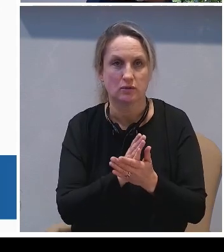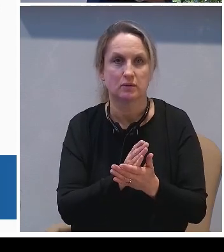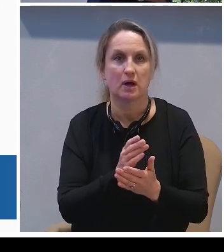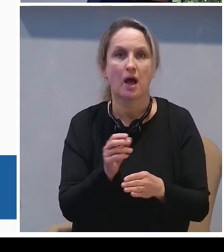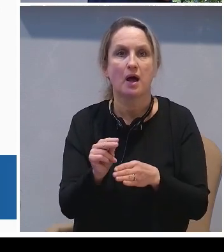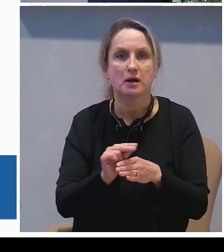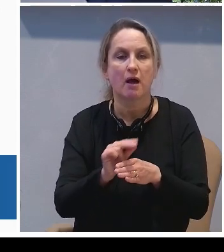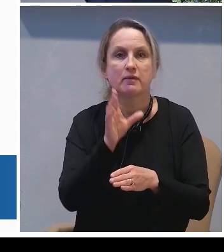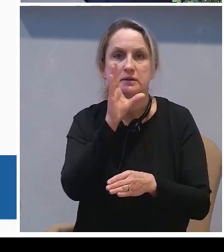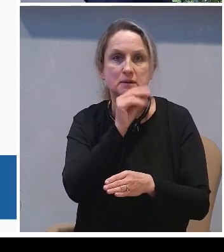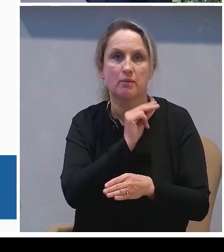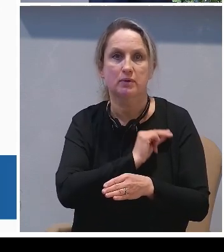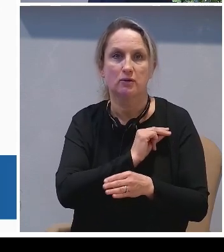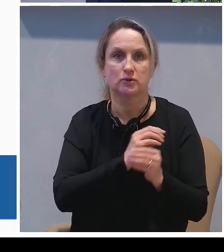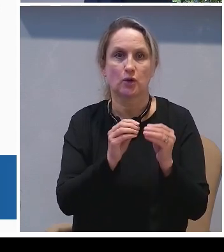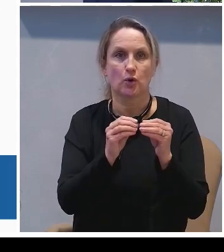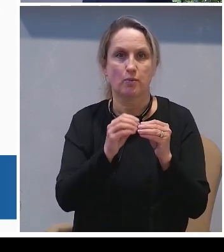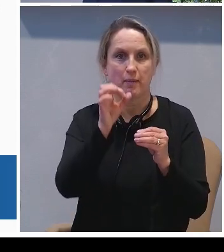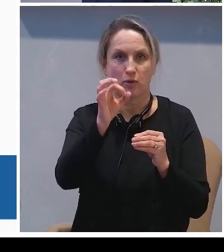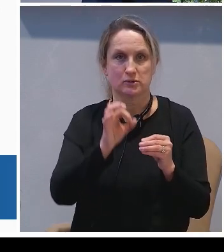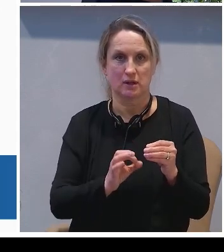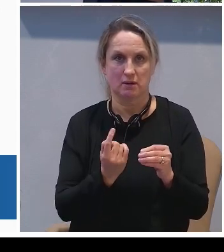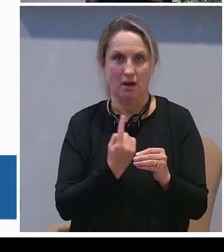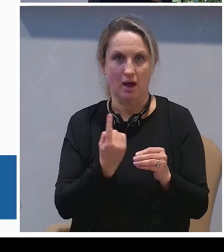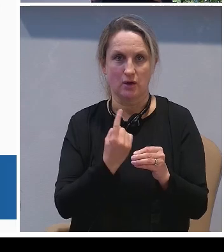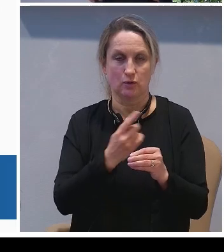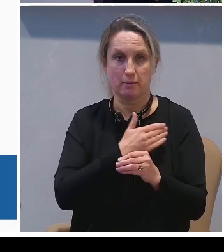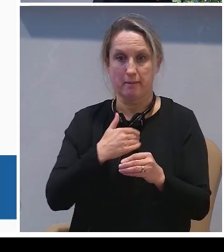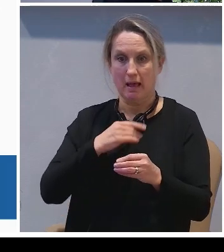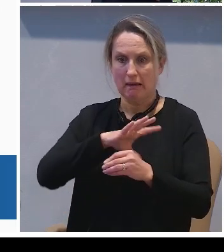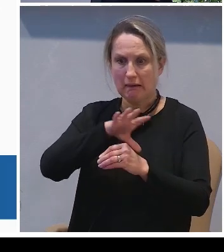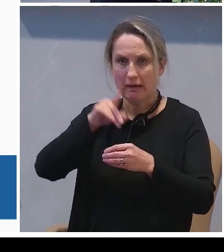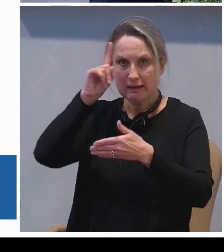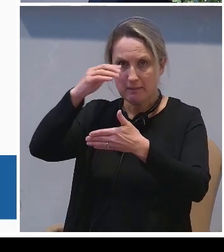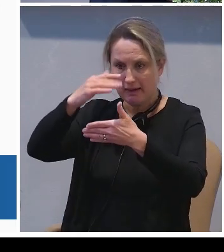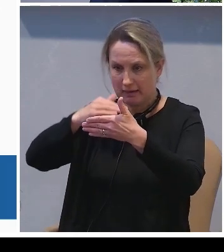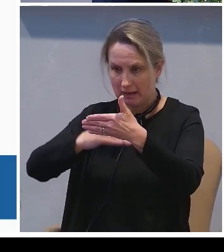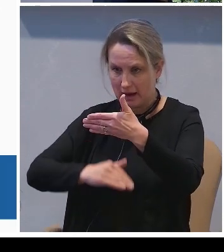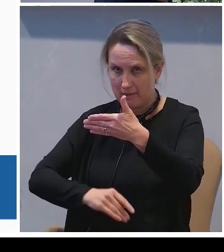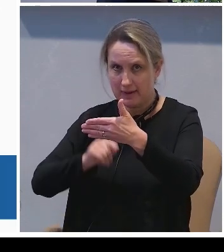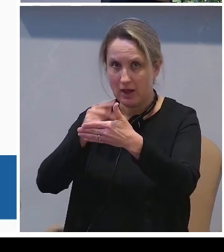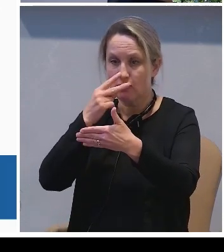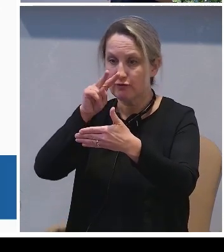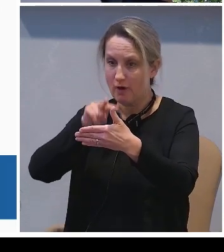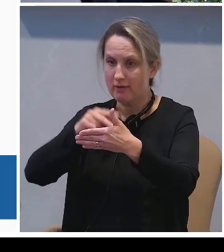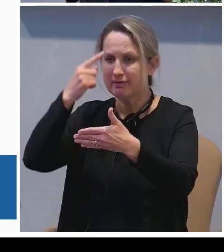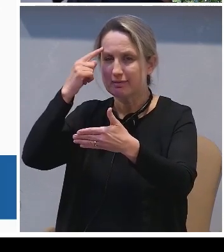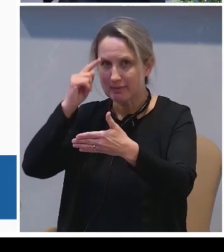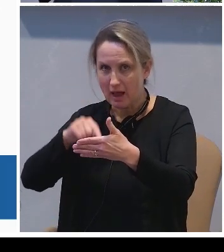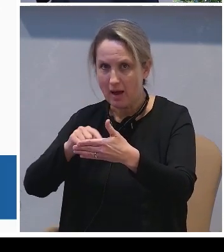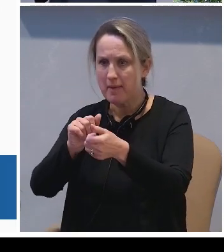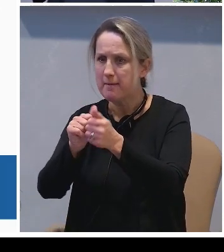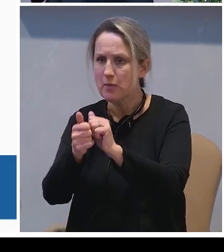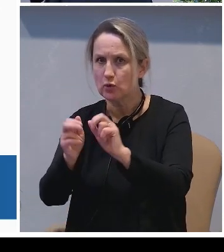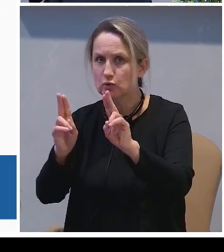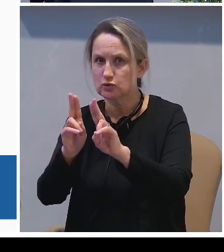patients who käinud have this Eestis truncated kõik kogu gene oma nimekirja, mutation. me teame, kellel täpselt selline And muutus we have on. gone Ja through siit our tuleb nüüd patient see list teine in kitsaskoht, Estonia. We